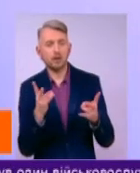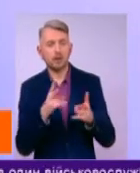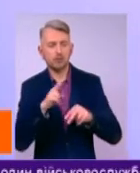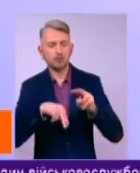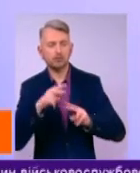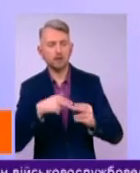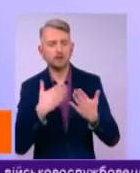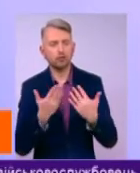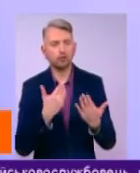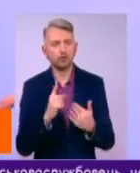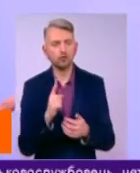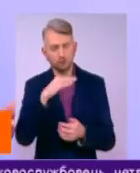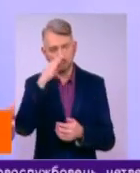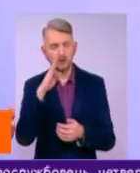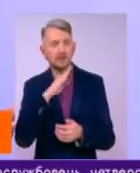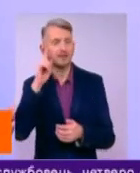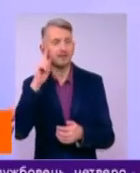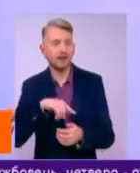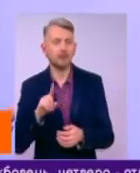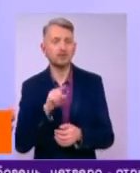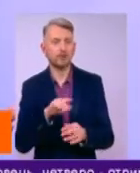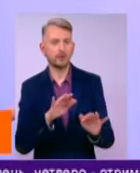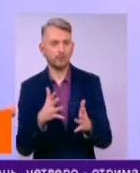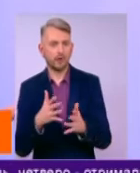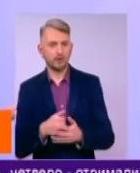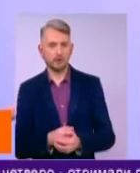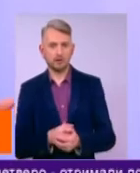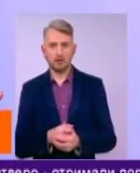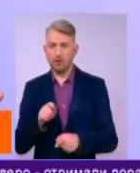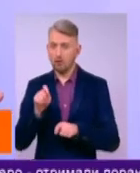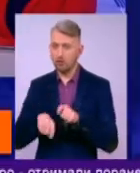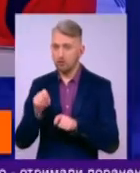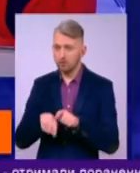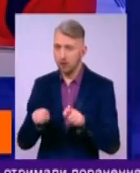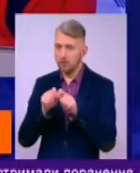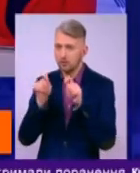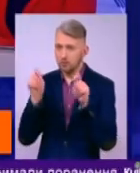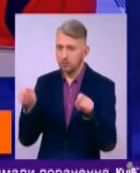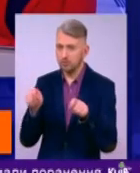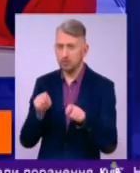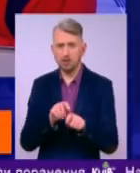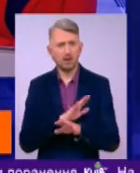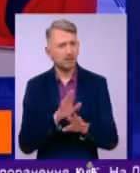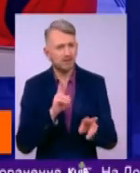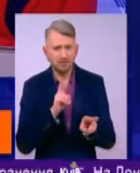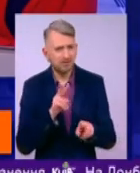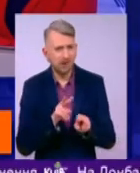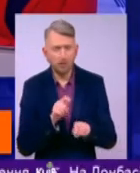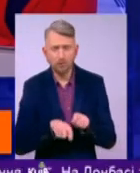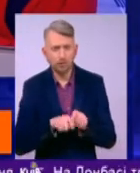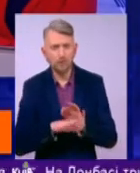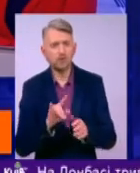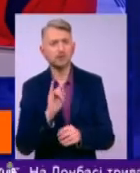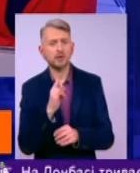будувати стосунки, щоб батьки знали, що там відбувається. Тому контролювати, зараз... заходити в соціальні мережі? Ні, не контролювати. Щоб дитина